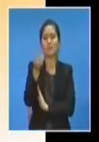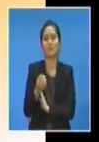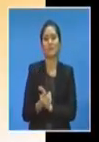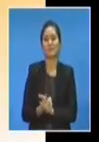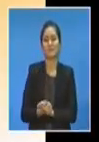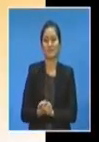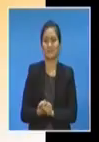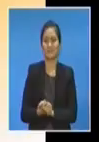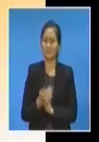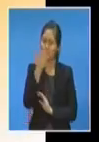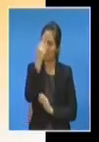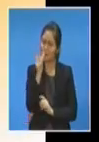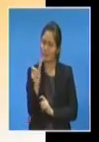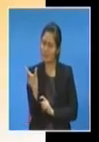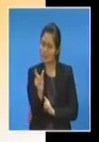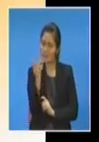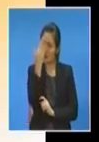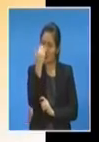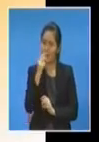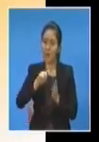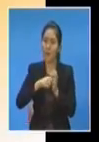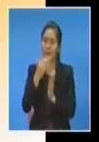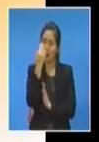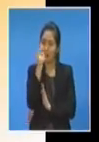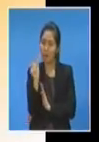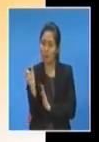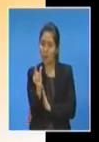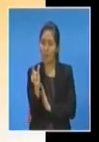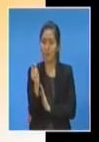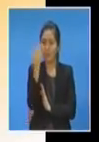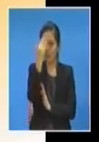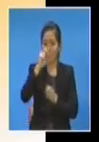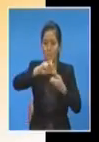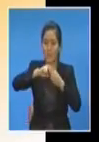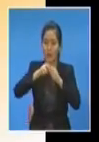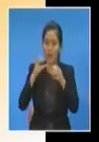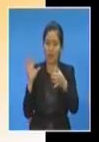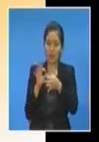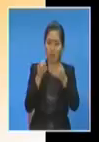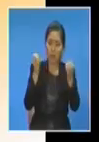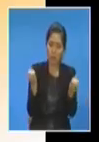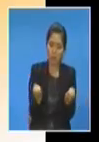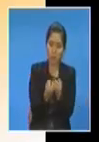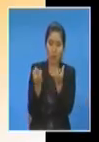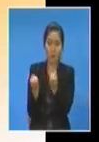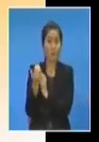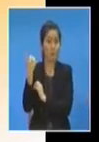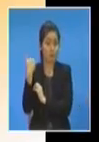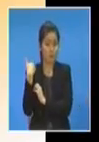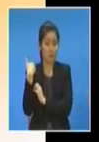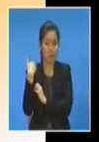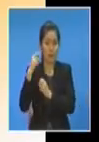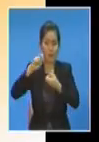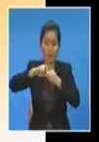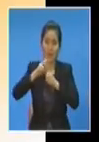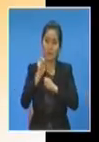ไอ้ที่ผมบอกว่าสั้นเนี่ยสาธารณภัยไม่ว่าจะเป็นสาธารณภัยที่เป็นภัยธรร